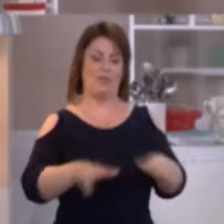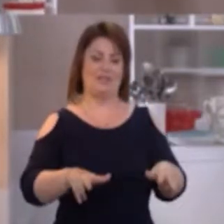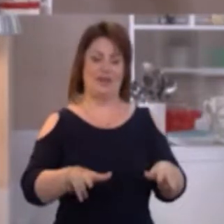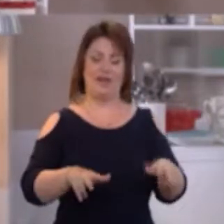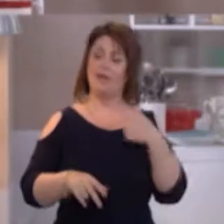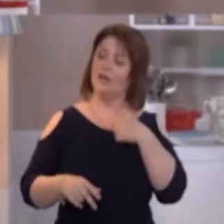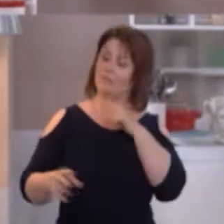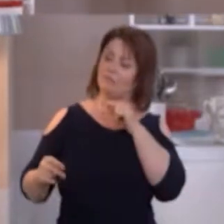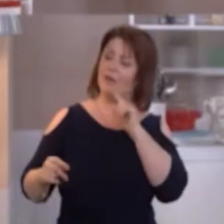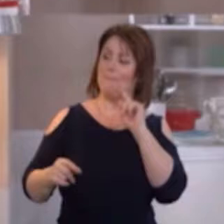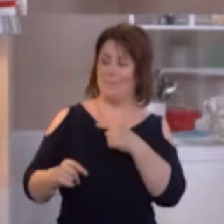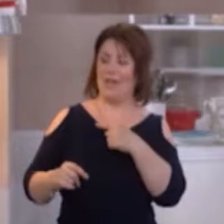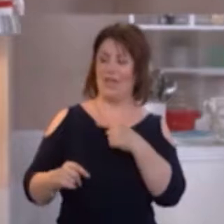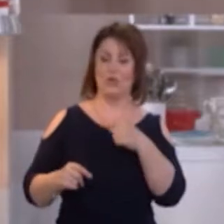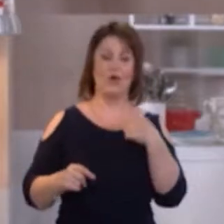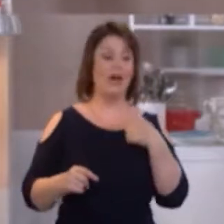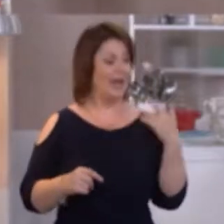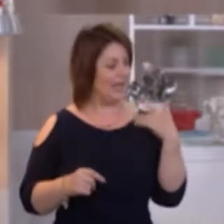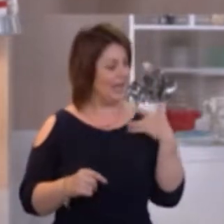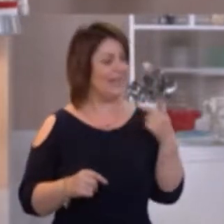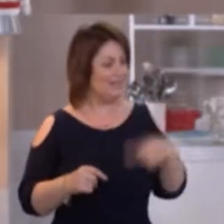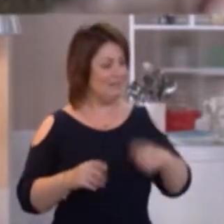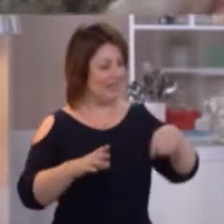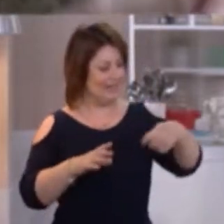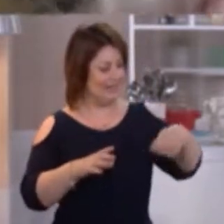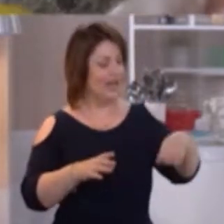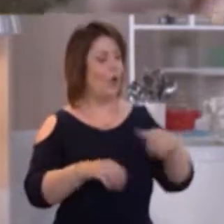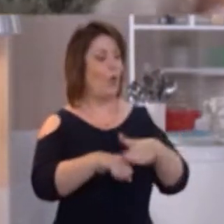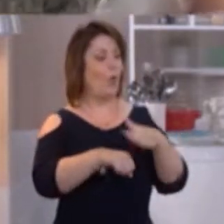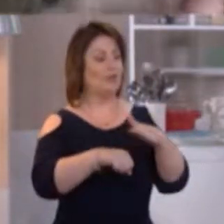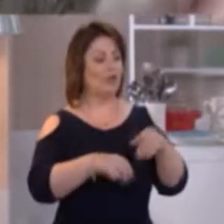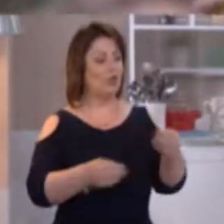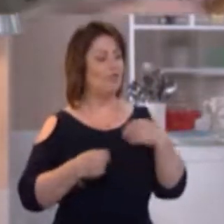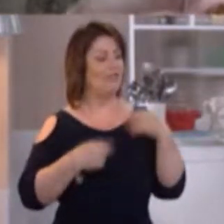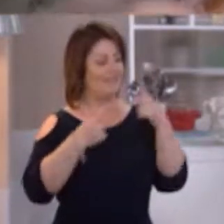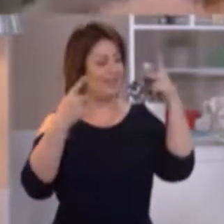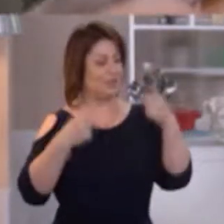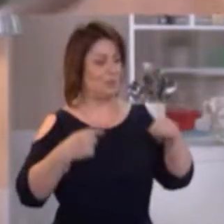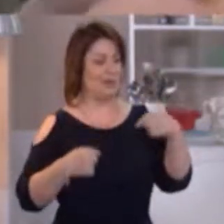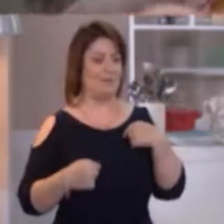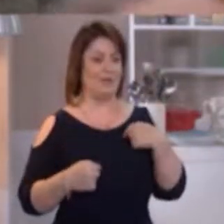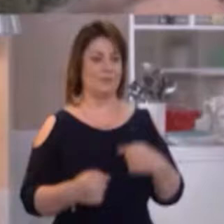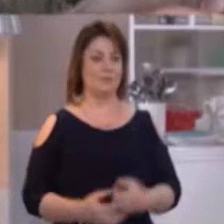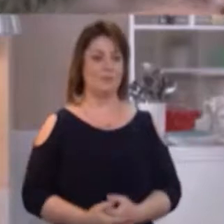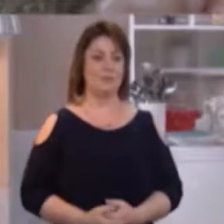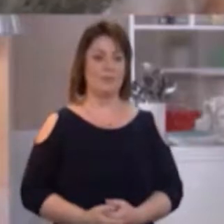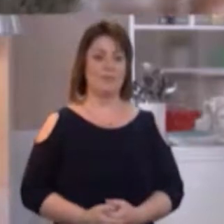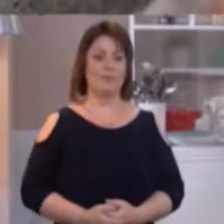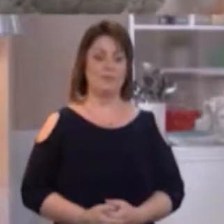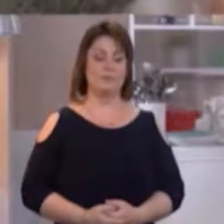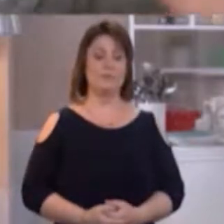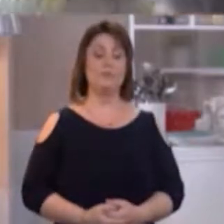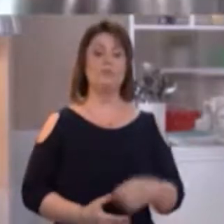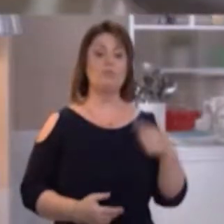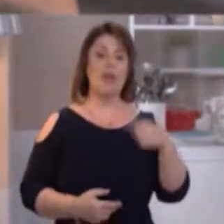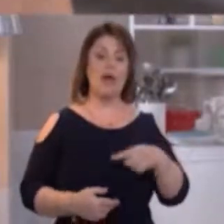meglio. Grazie di non averla usata, l'impastatrice oggi con me. E qui